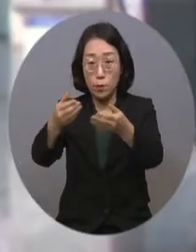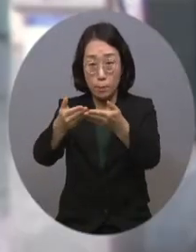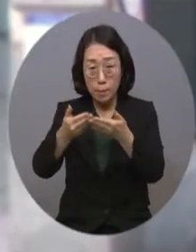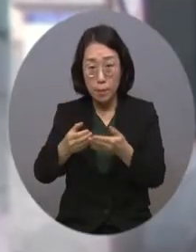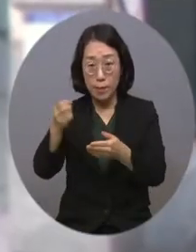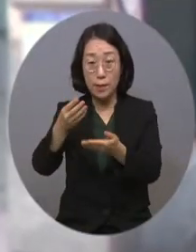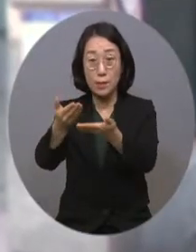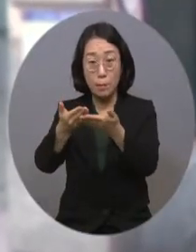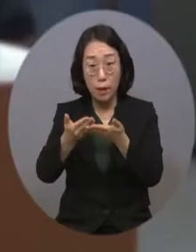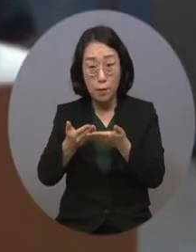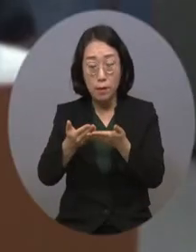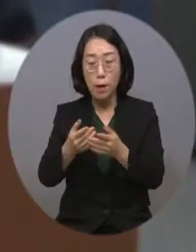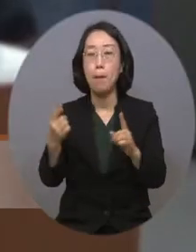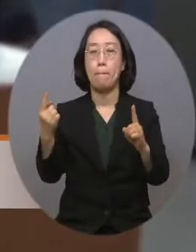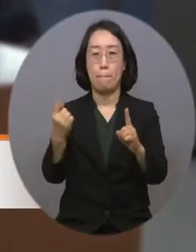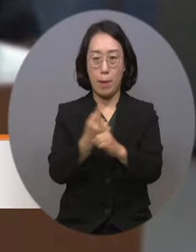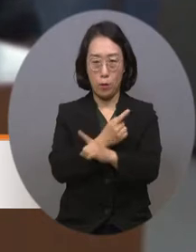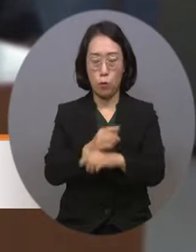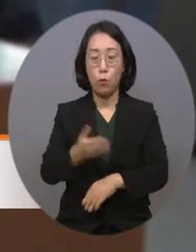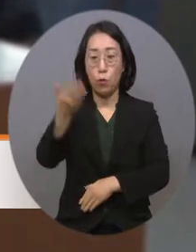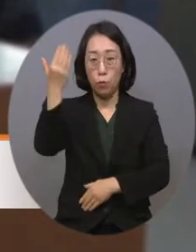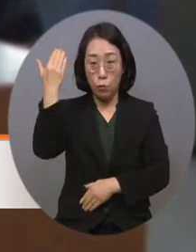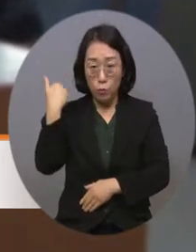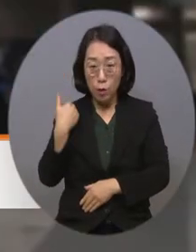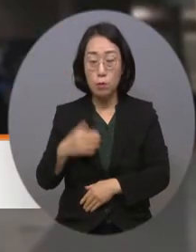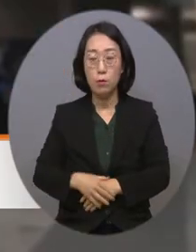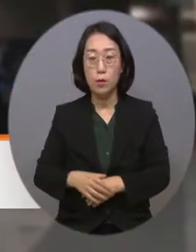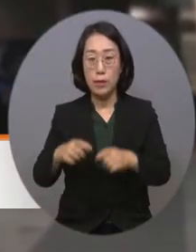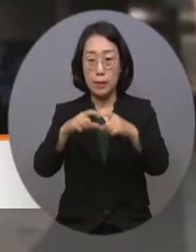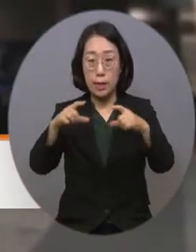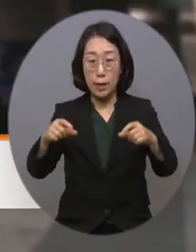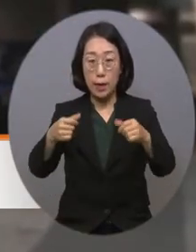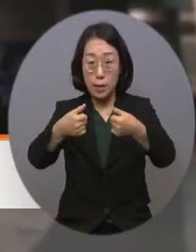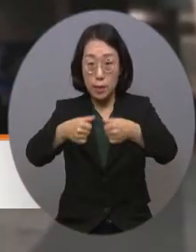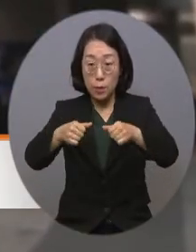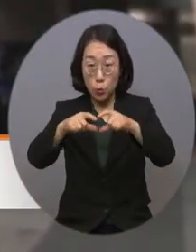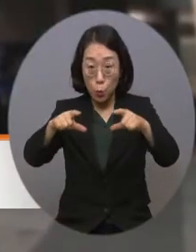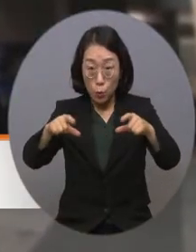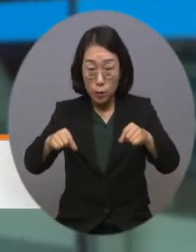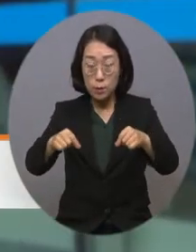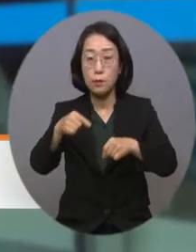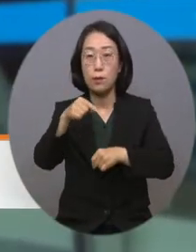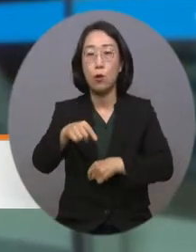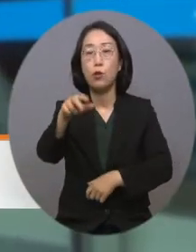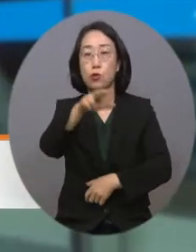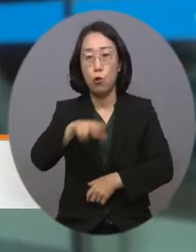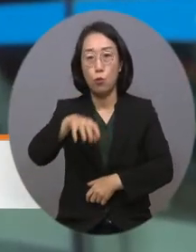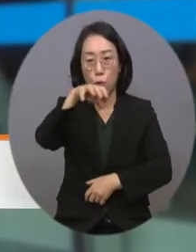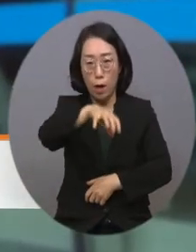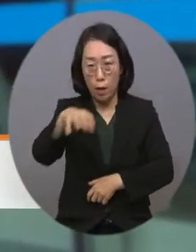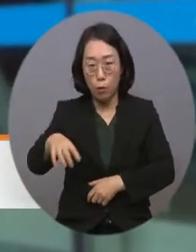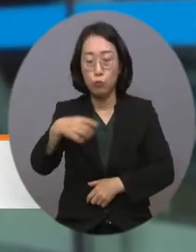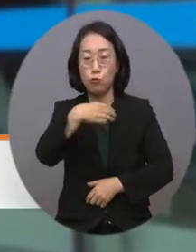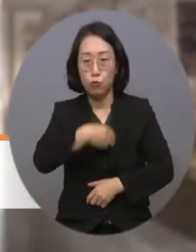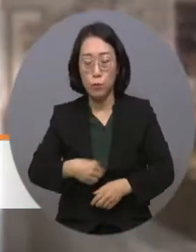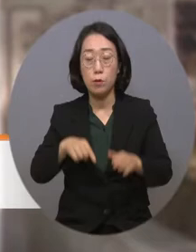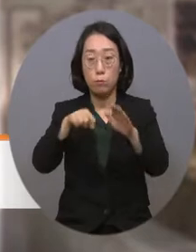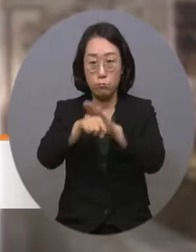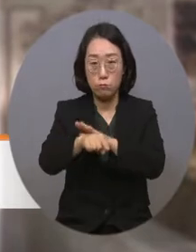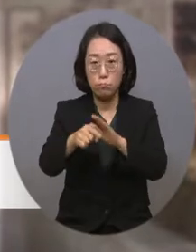개선됩니다 그동안 장애인등록증 은 전국 어디서나 가까운 읍면동 주민센터에서